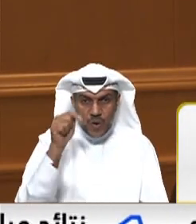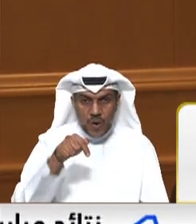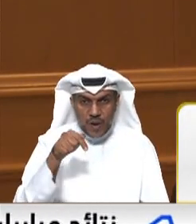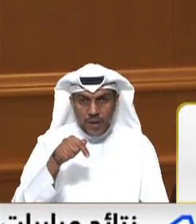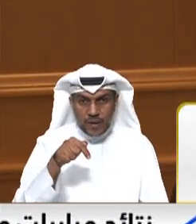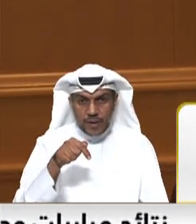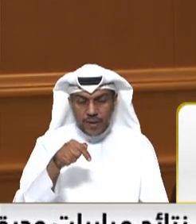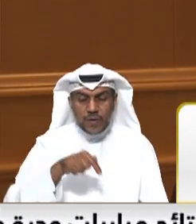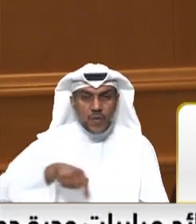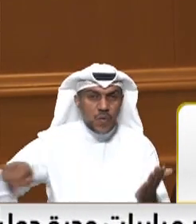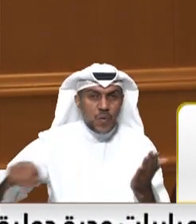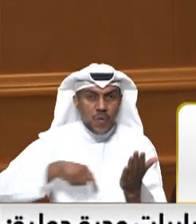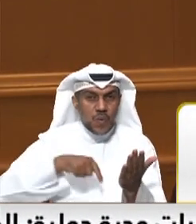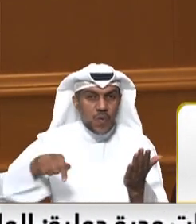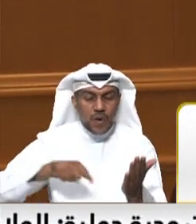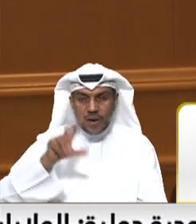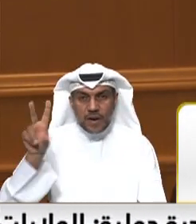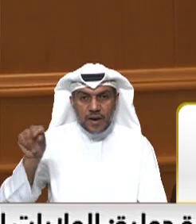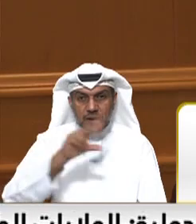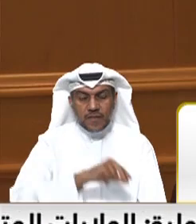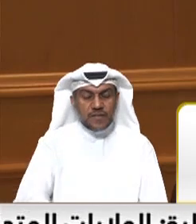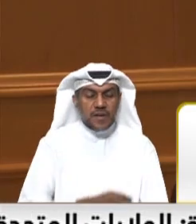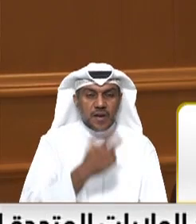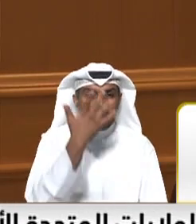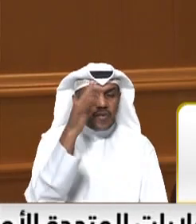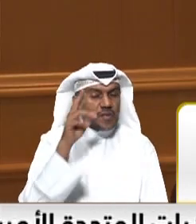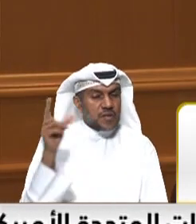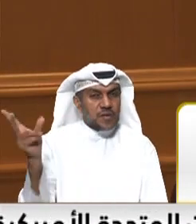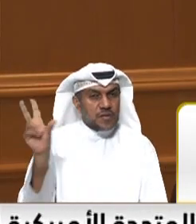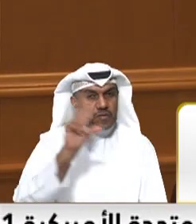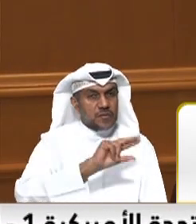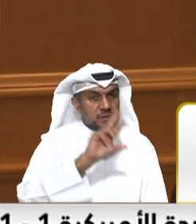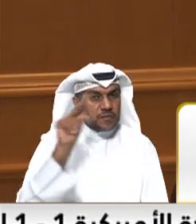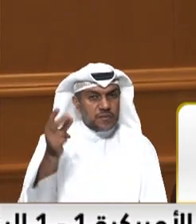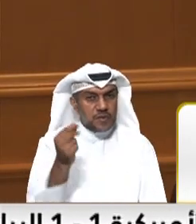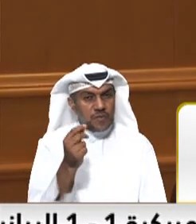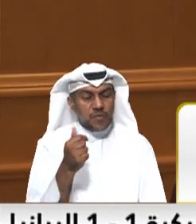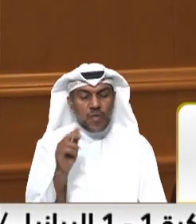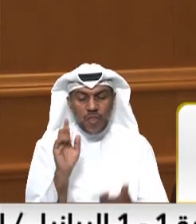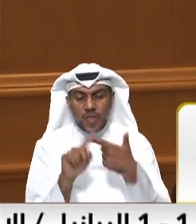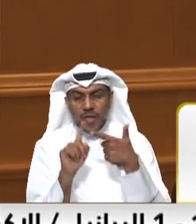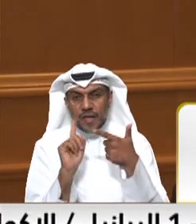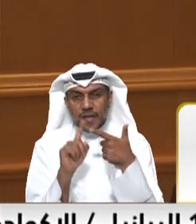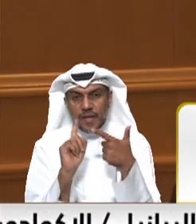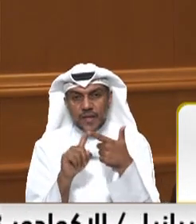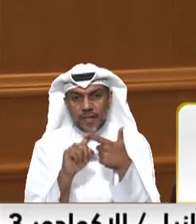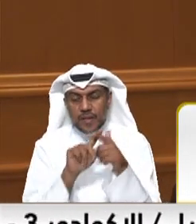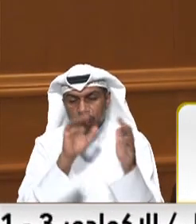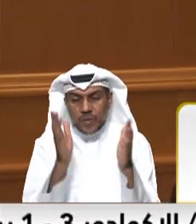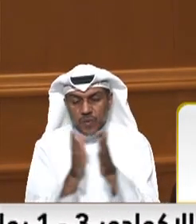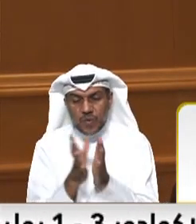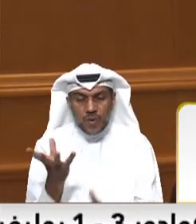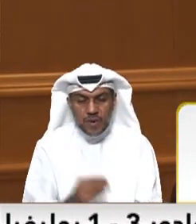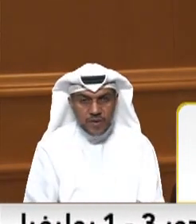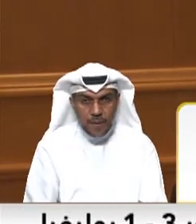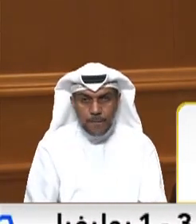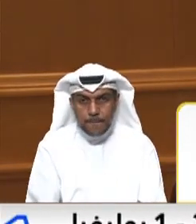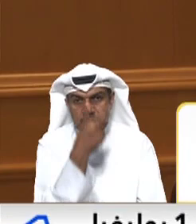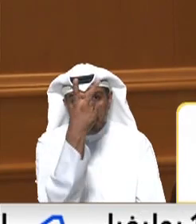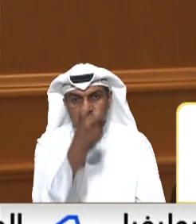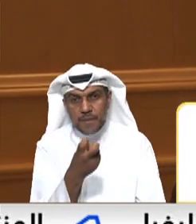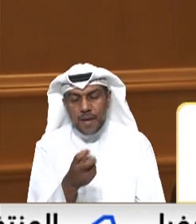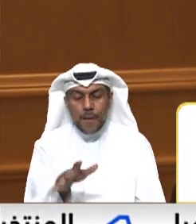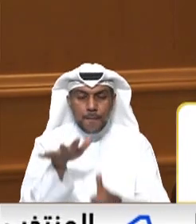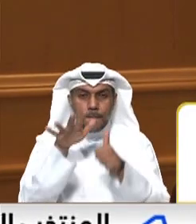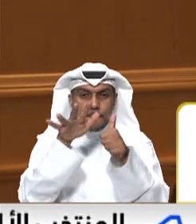وقعنا نفس القيمة 35 مليون دينار كويتي الشريحة الثانية، مجموع مساهمتنا تعادل 70